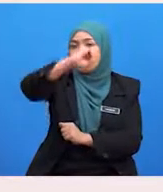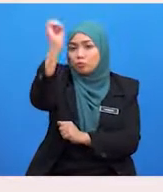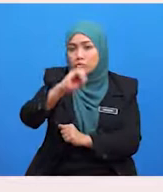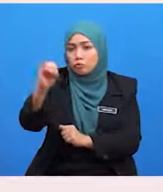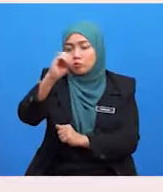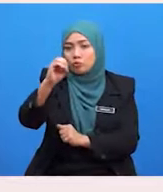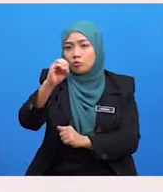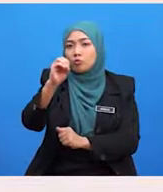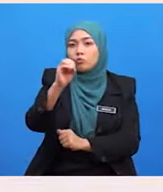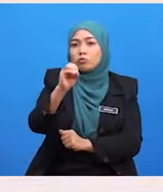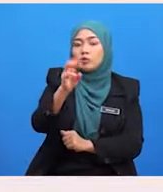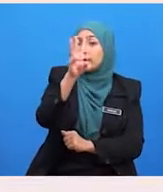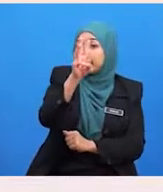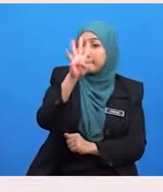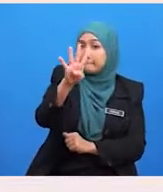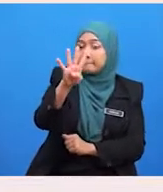buku